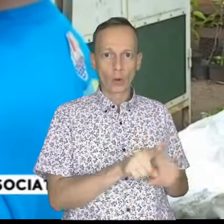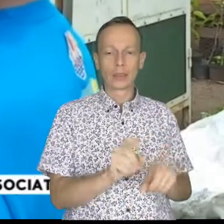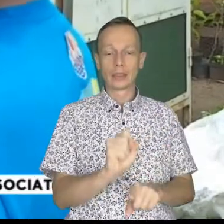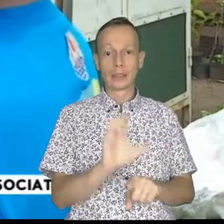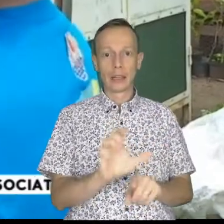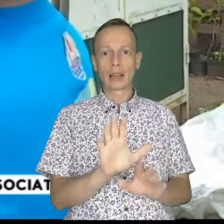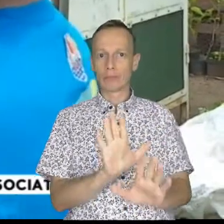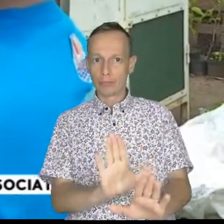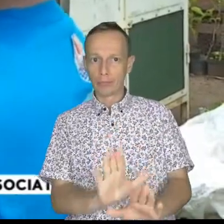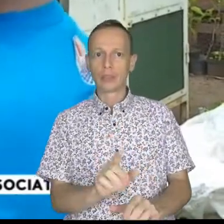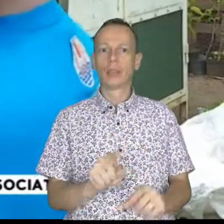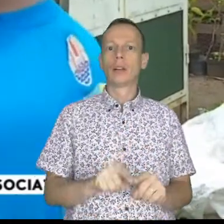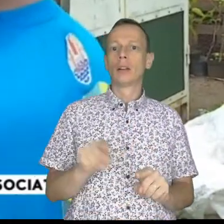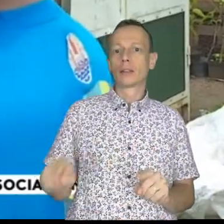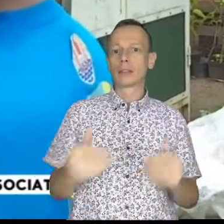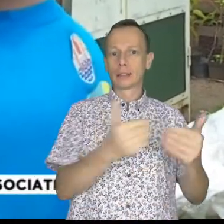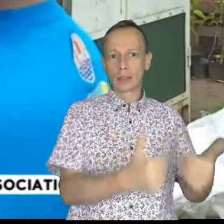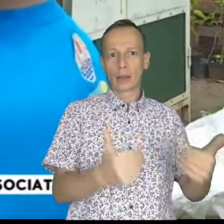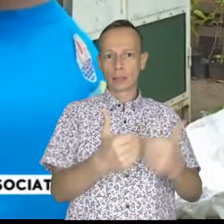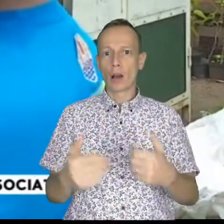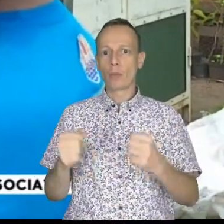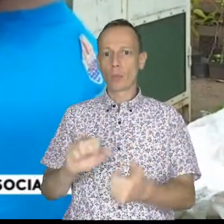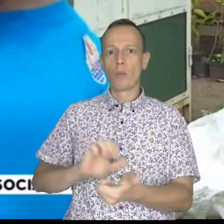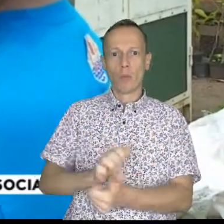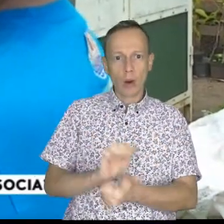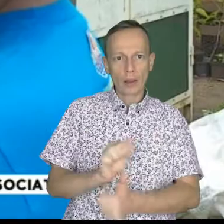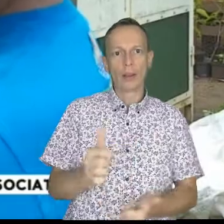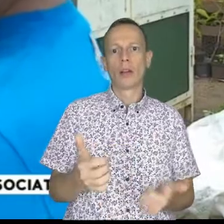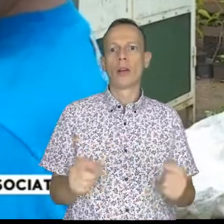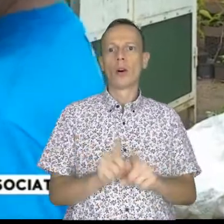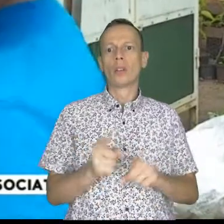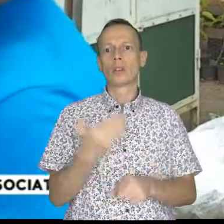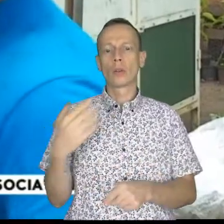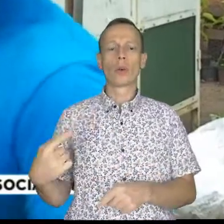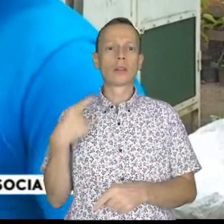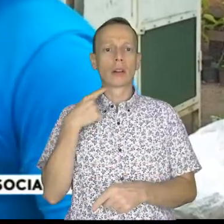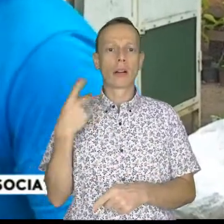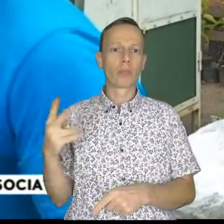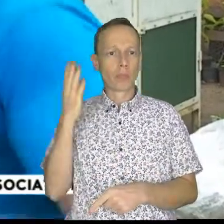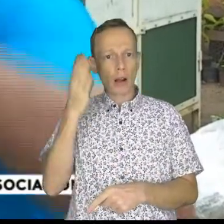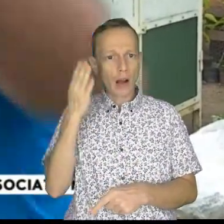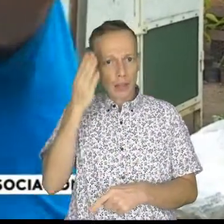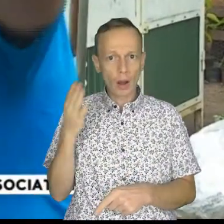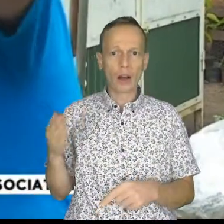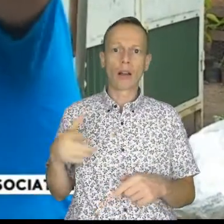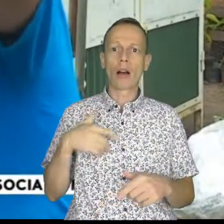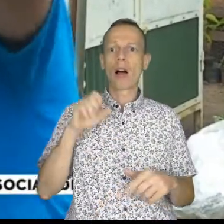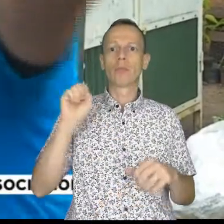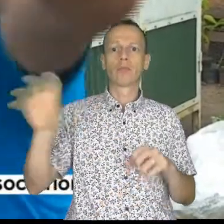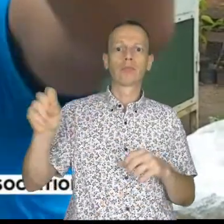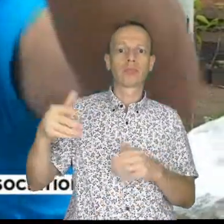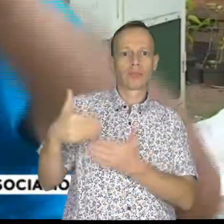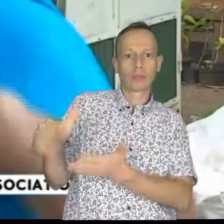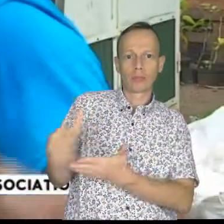secs, du bois broyé, et des déjections animales qu'on met un peu plus